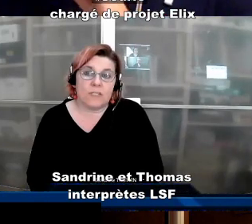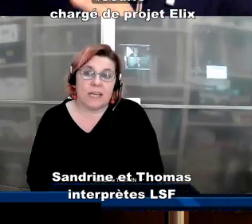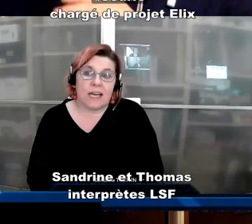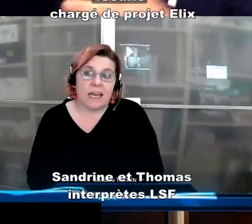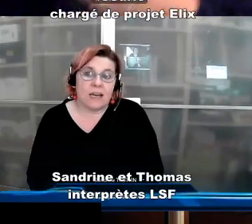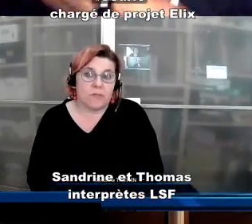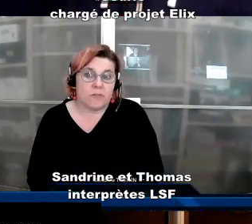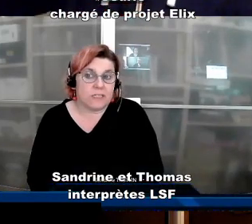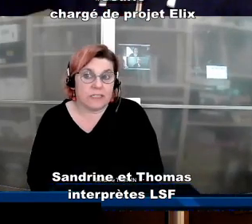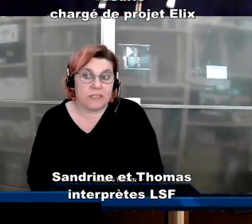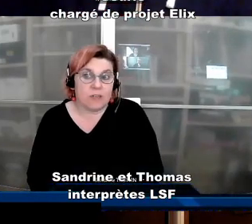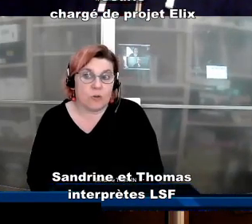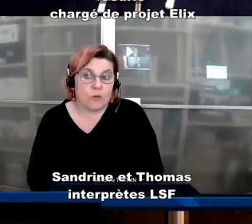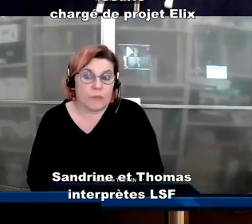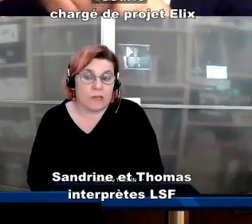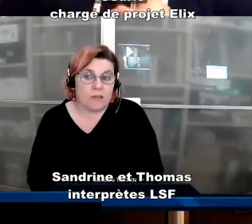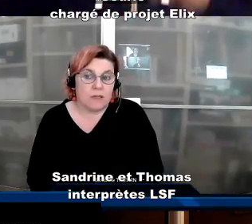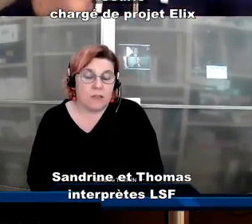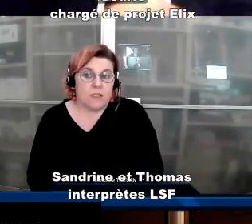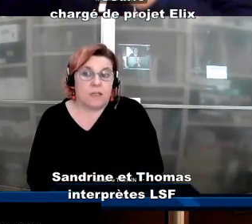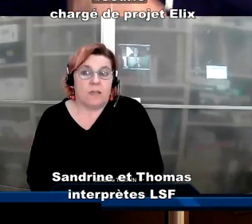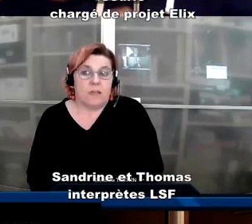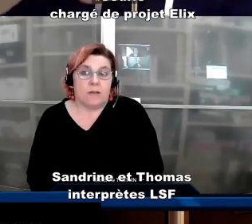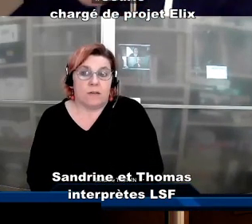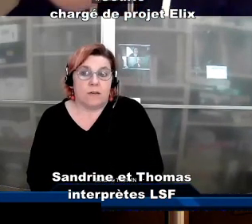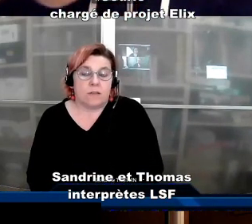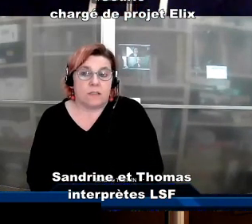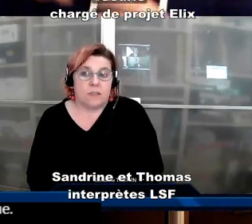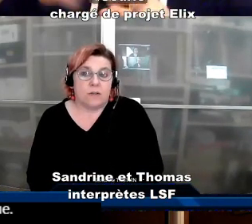le CECRL, en fait, les critères européens